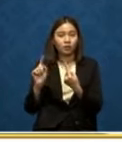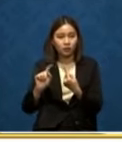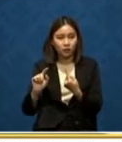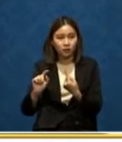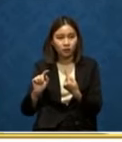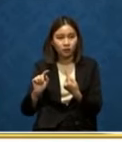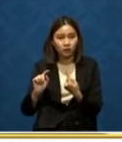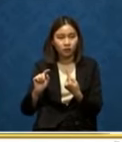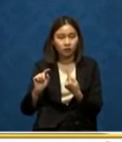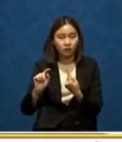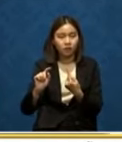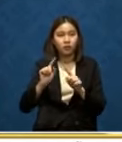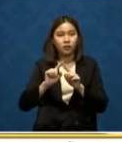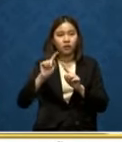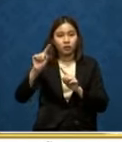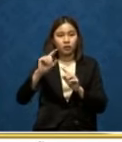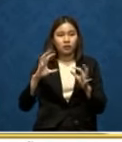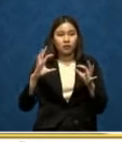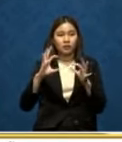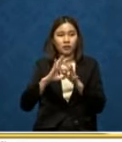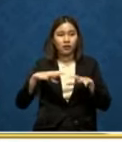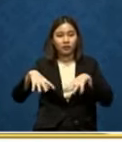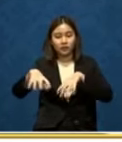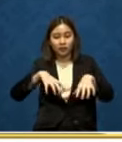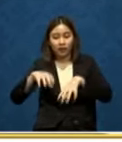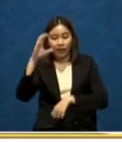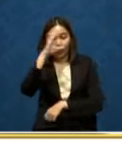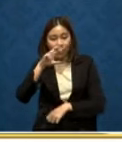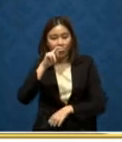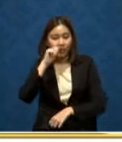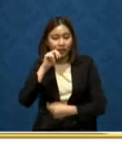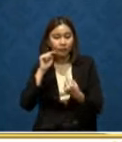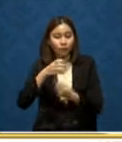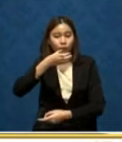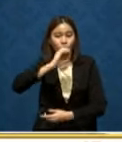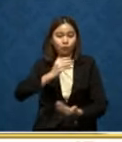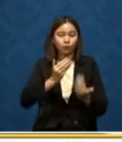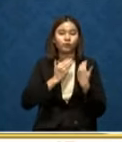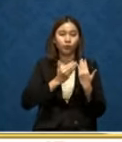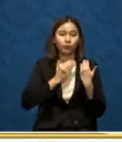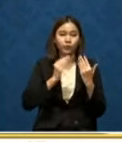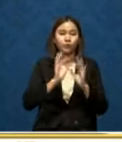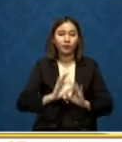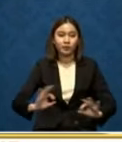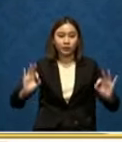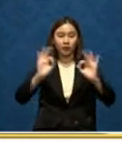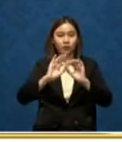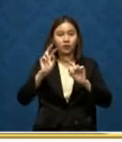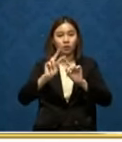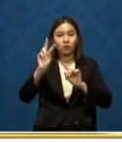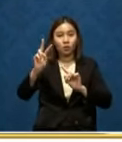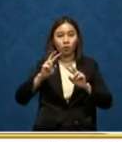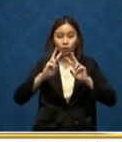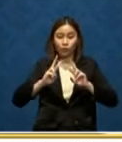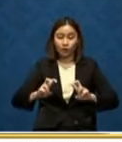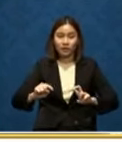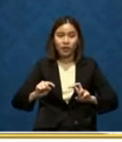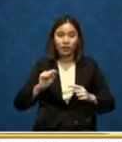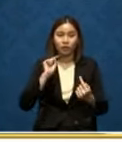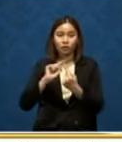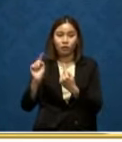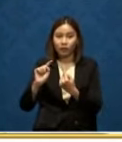ของ 1เกี่ยวกับการจัดหาน้ำเพื่อการบริโภคเป็นหลัก 2งานวิจัยนั้นจะต้อง